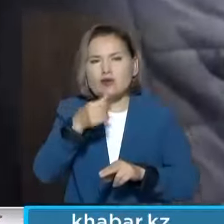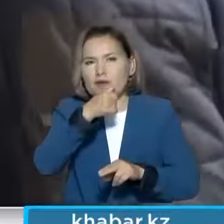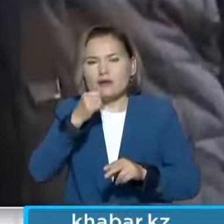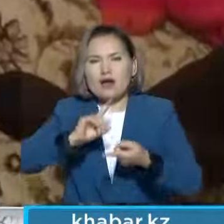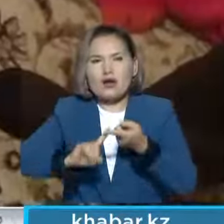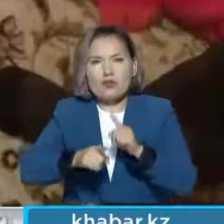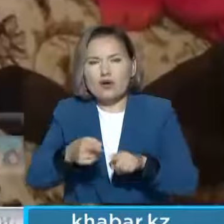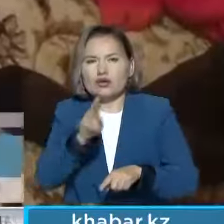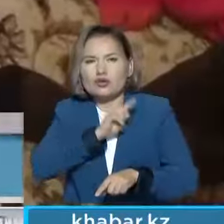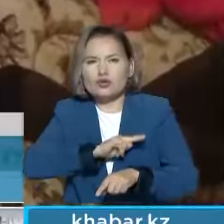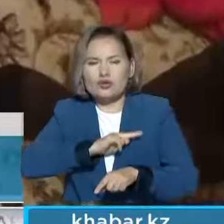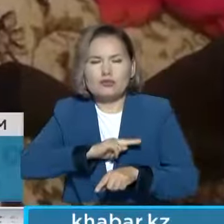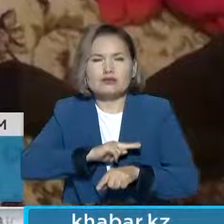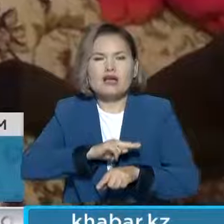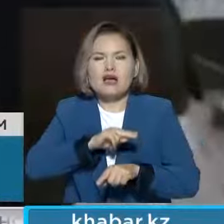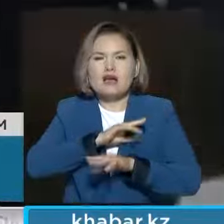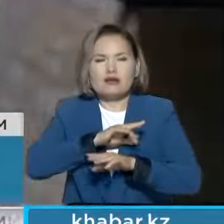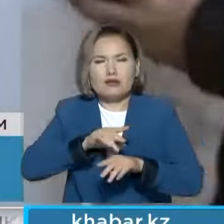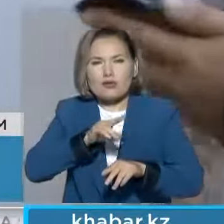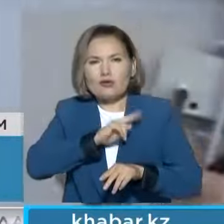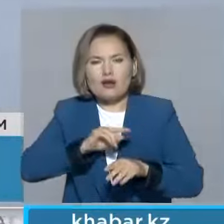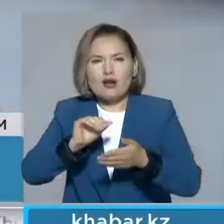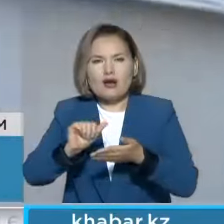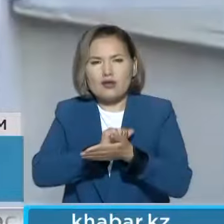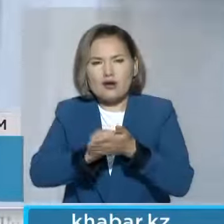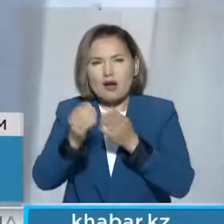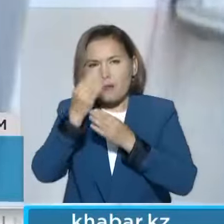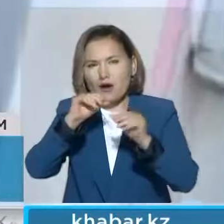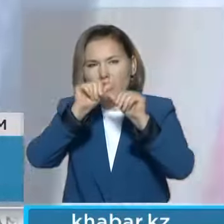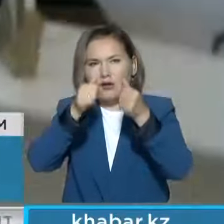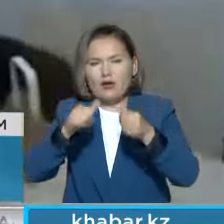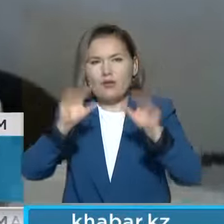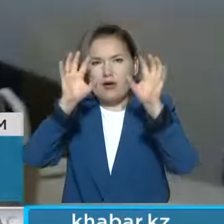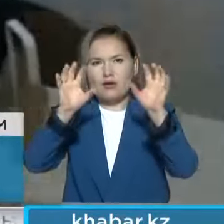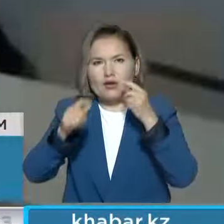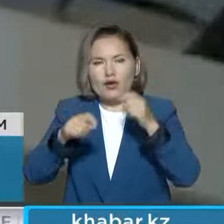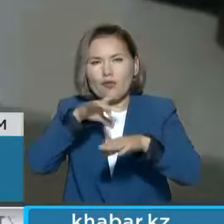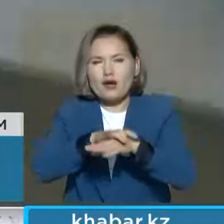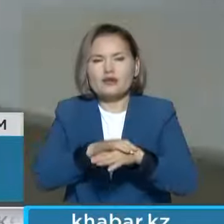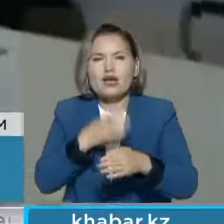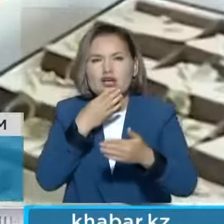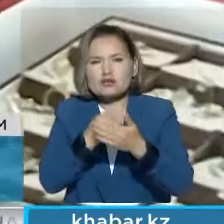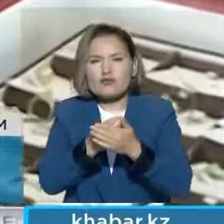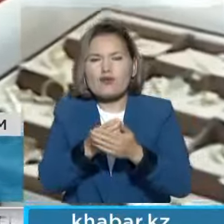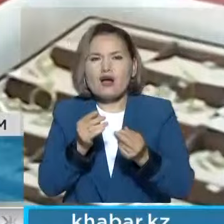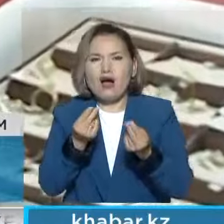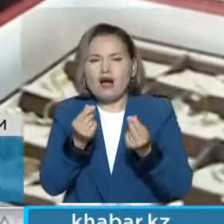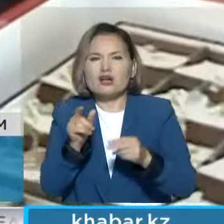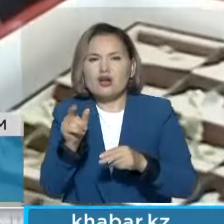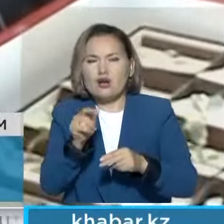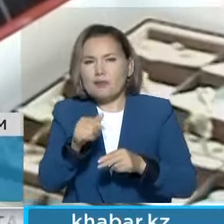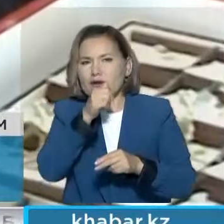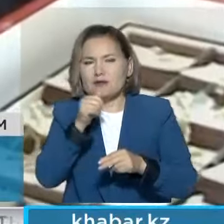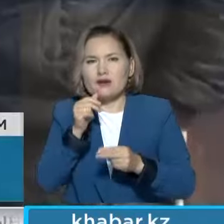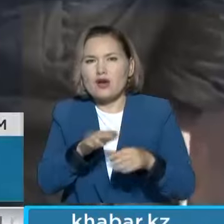жұмыс істемеген жеке тұлғаларға және өздерінің жеке шоттарына жалақы аударып отырған. Осылайша 3 жылда Жетісу